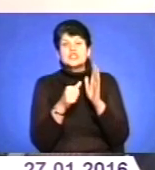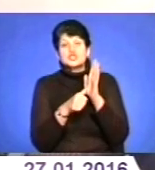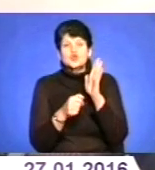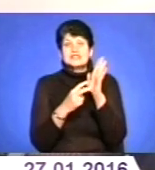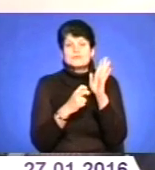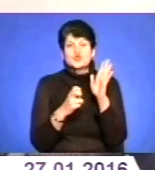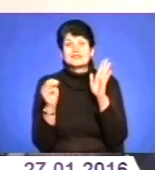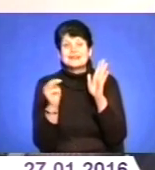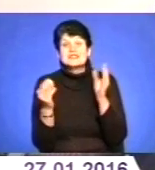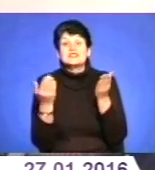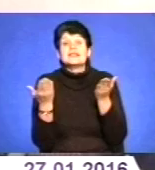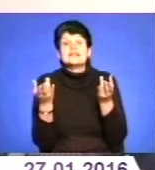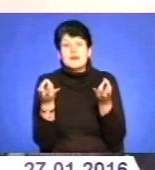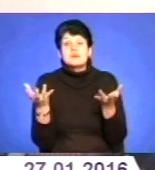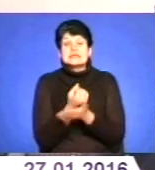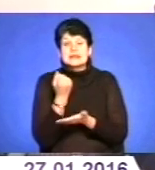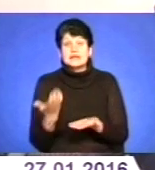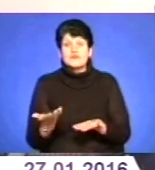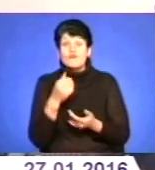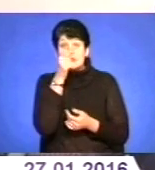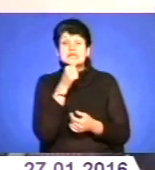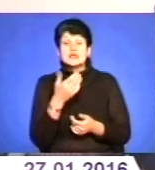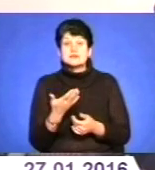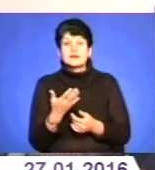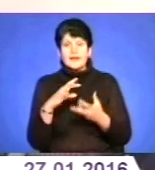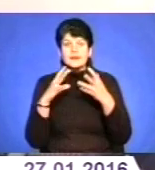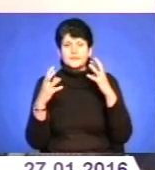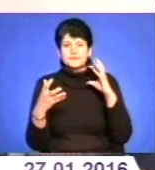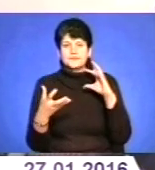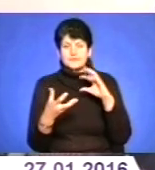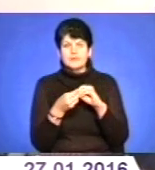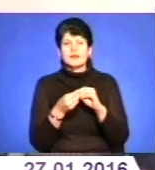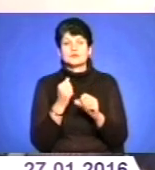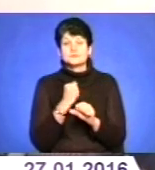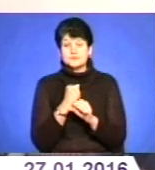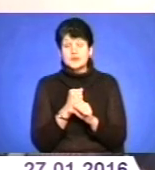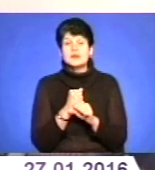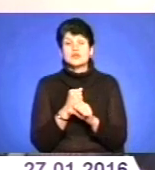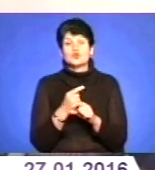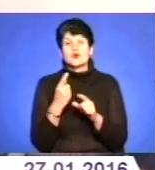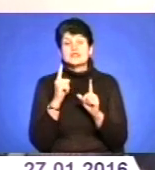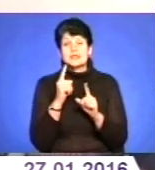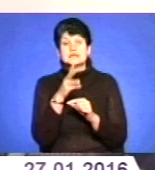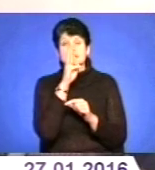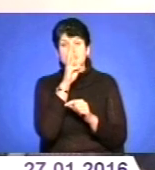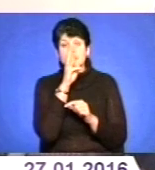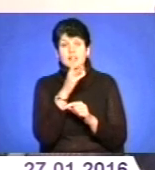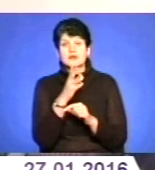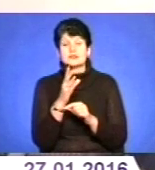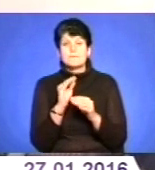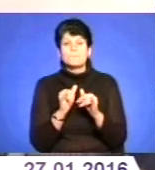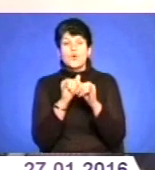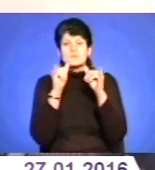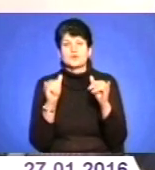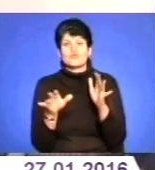600-700 тисяч треба десь знову знайти в місяць. І так, якщо підбити підсумки, то тільки по індексації заробітної плати, по